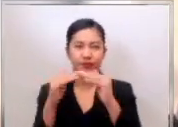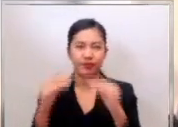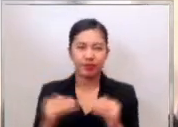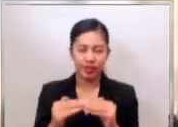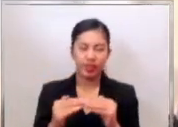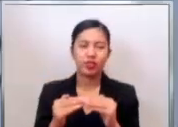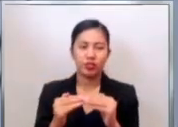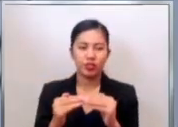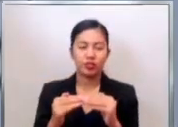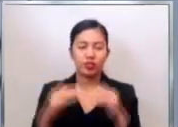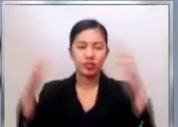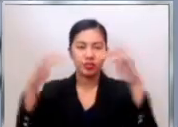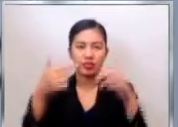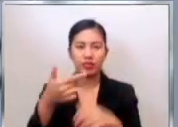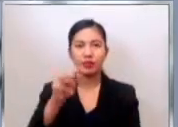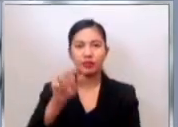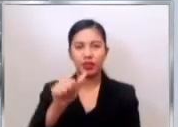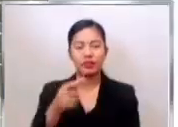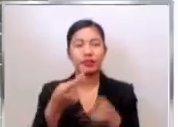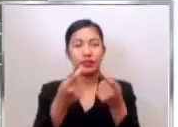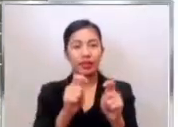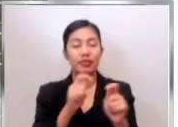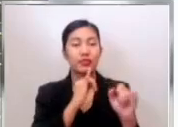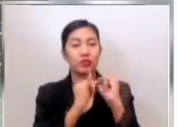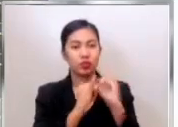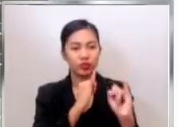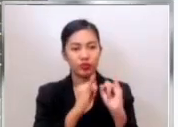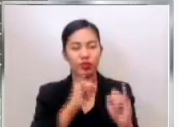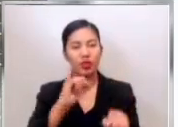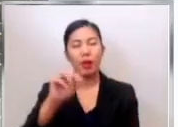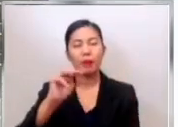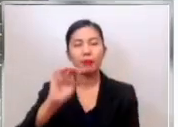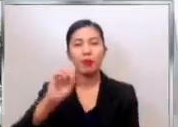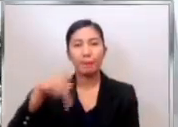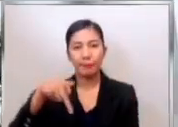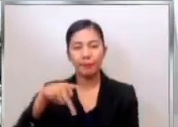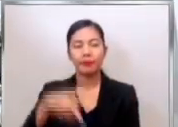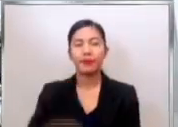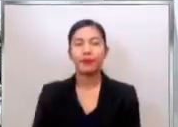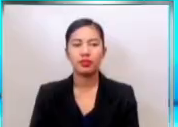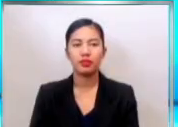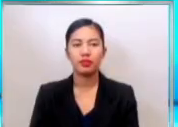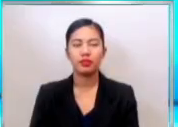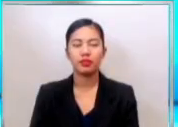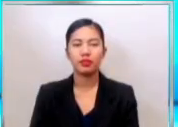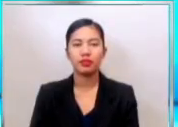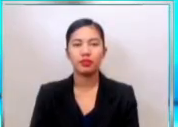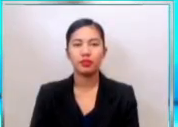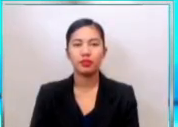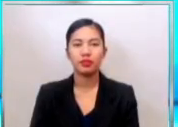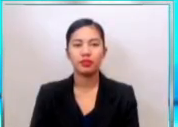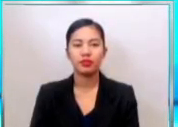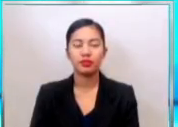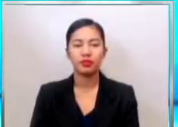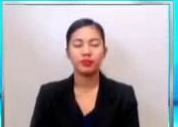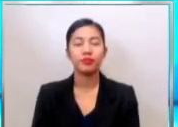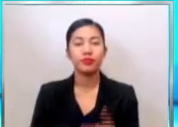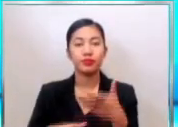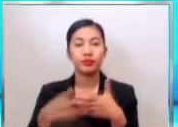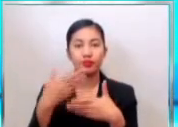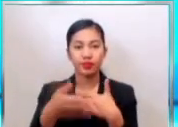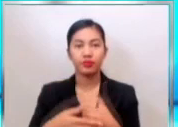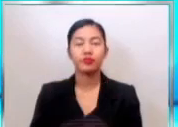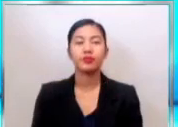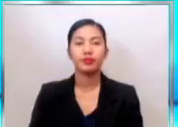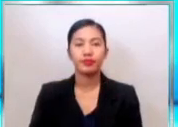ng GMA News ang panig ng PEMC at IMOP. Victoria Tulad, GMA News. Naglabas ang Bangko Sentral ng